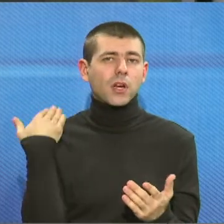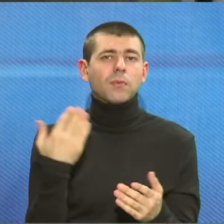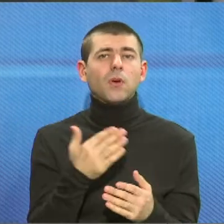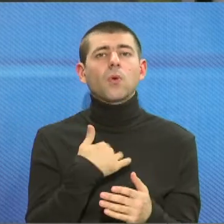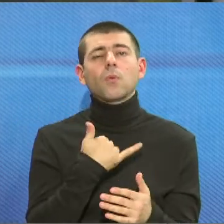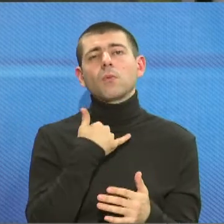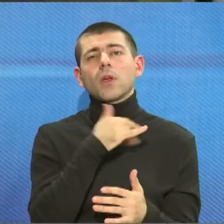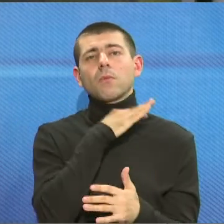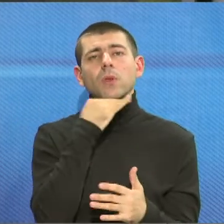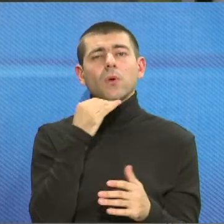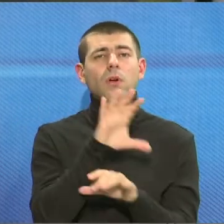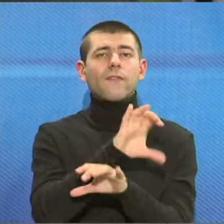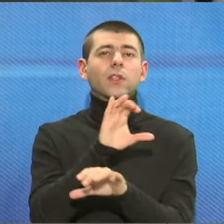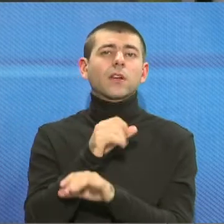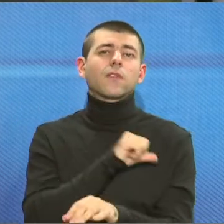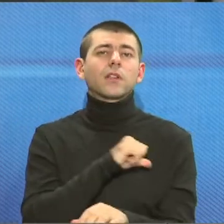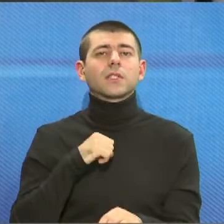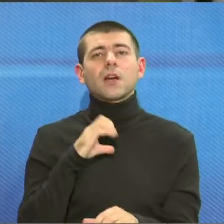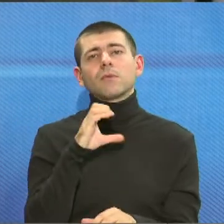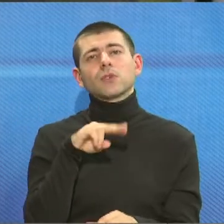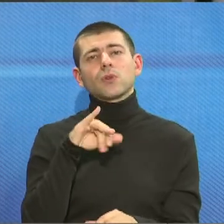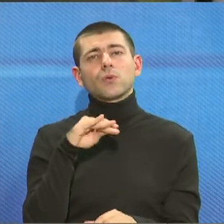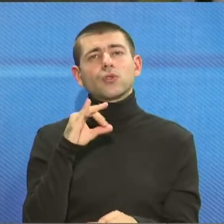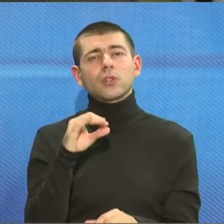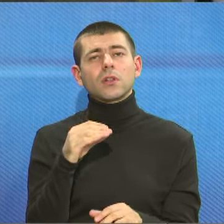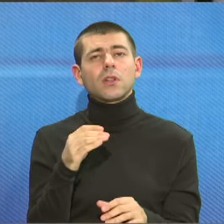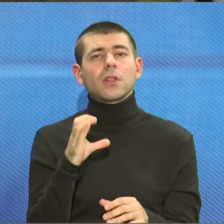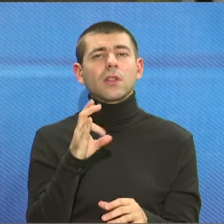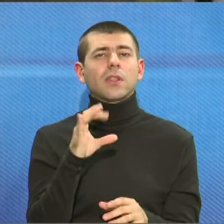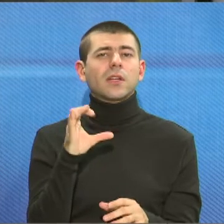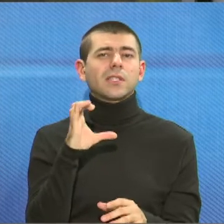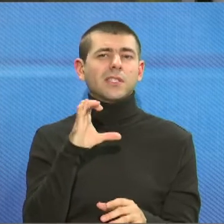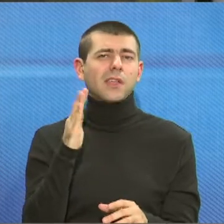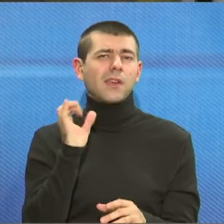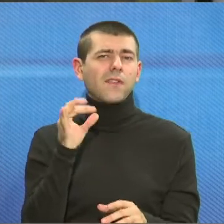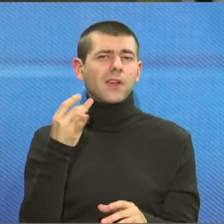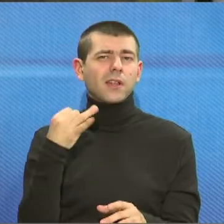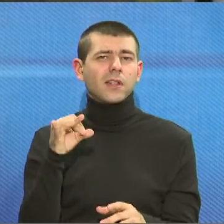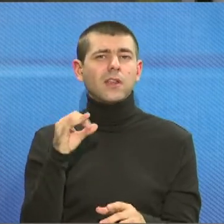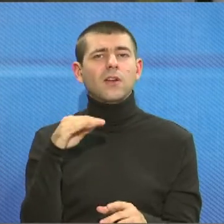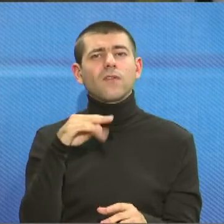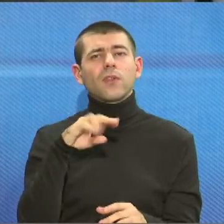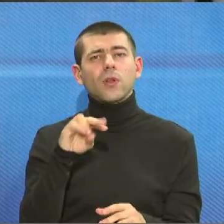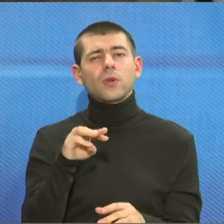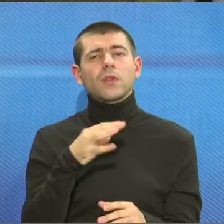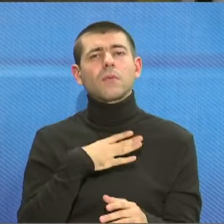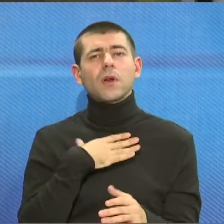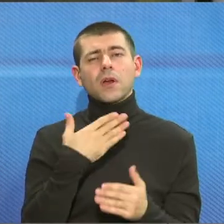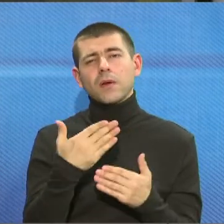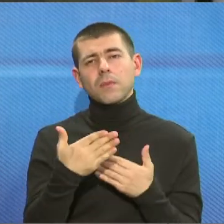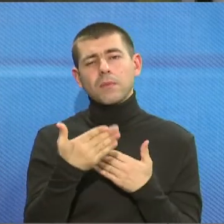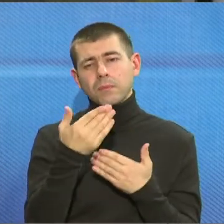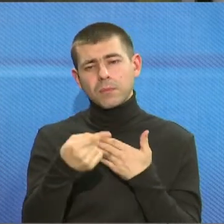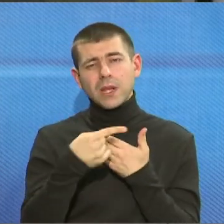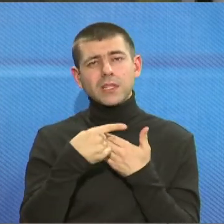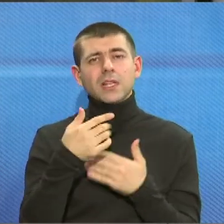фотографий моряков. Я сам служил на Северном флоте 4 года. Поэтому близкая тема –